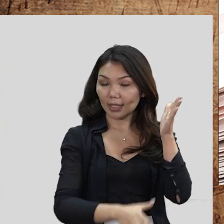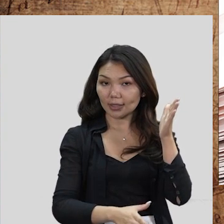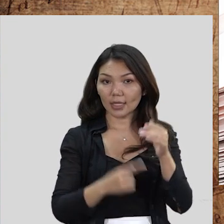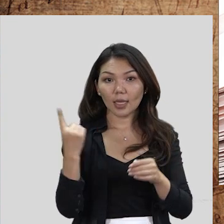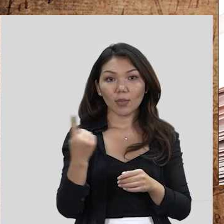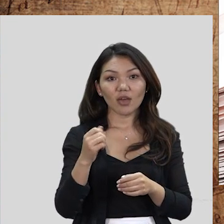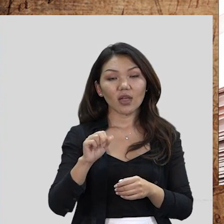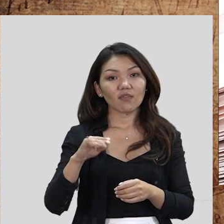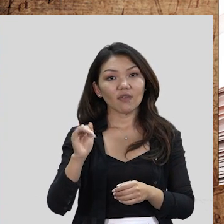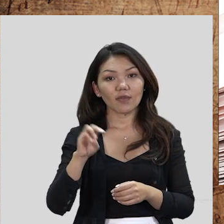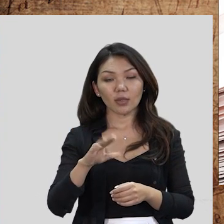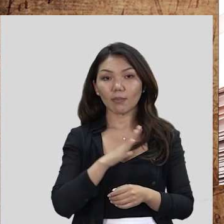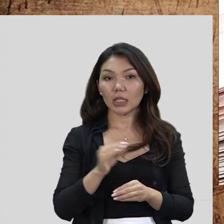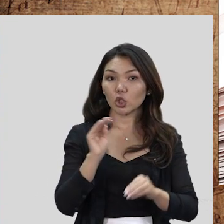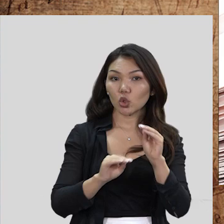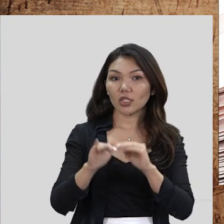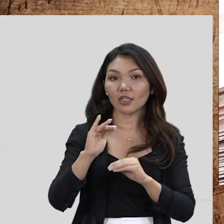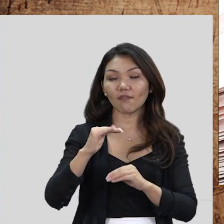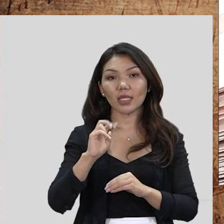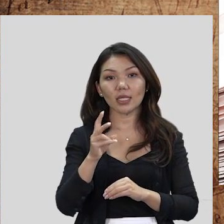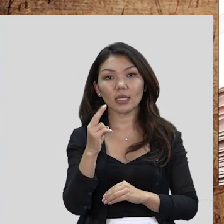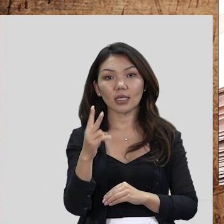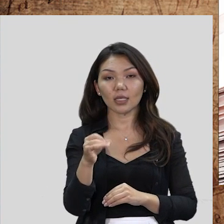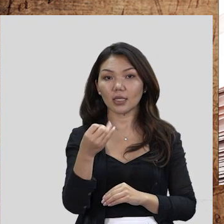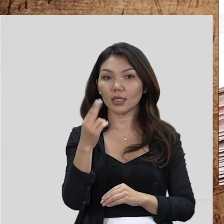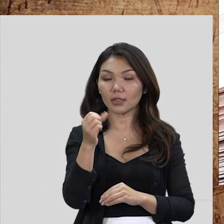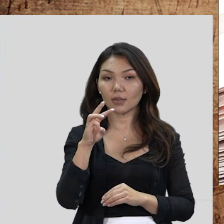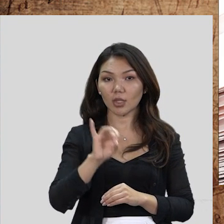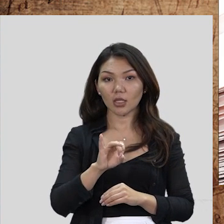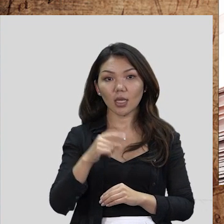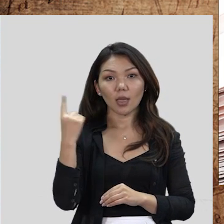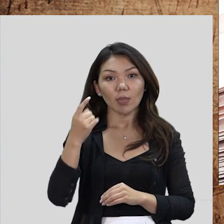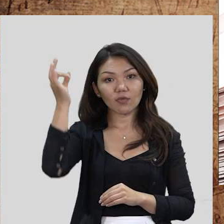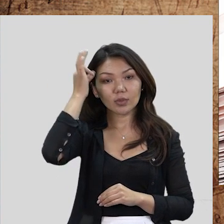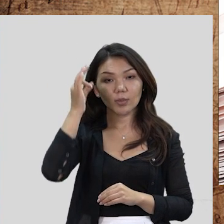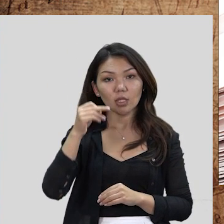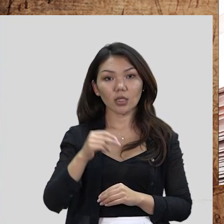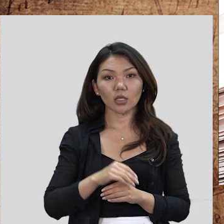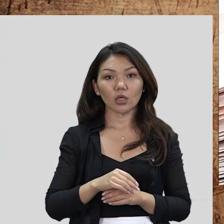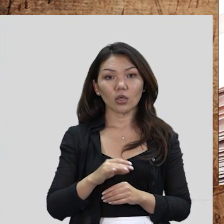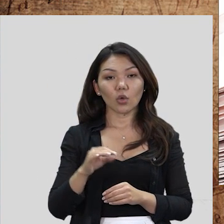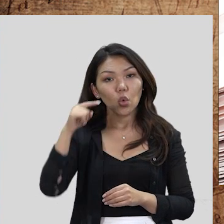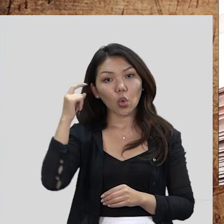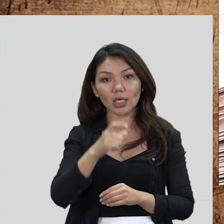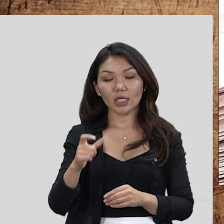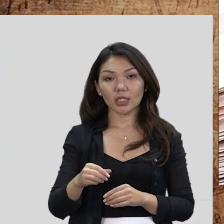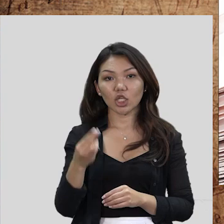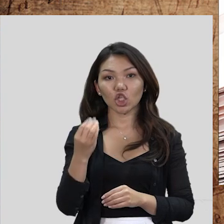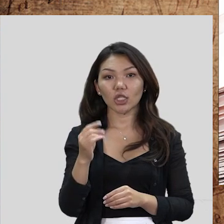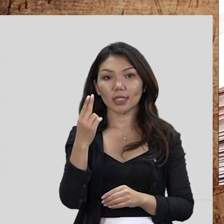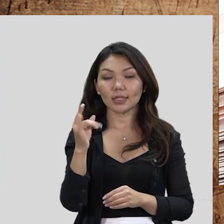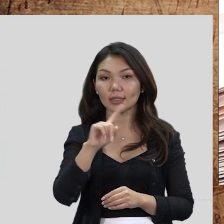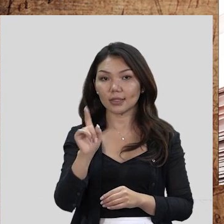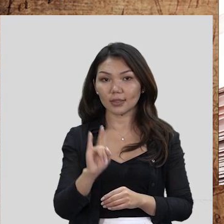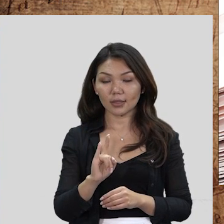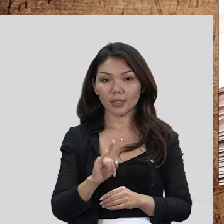первые сведения о круизах упоминается в летописи шины исторические записки великого китайского историка сыма